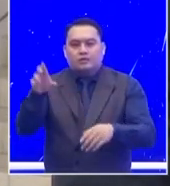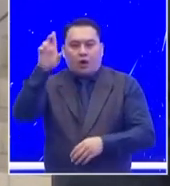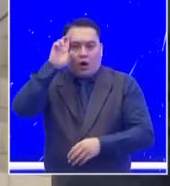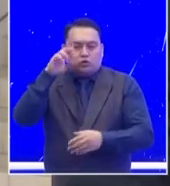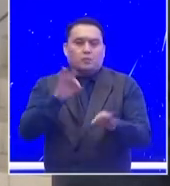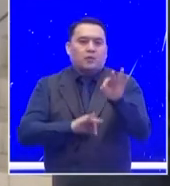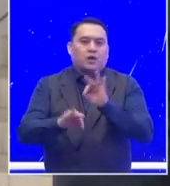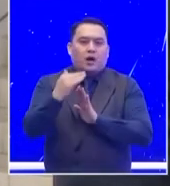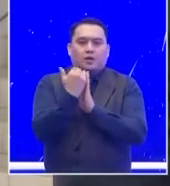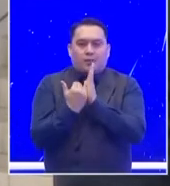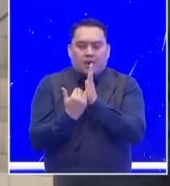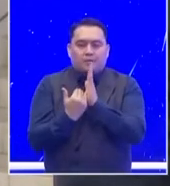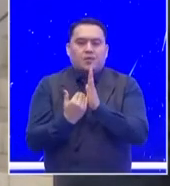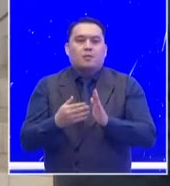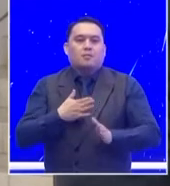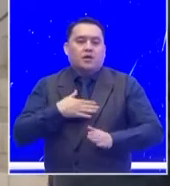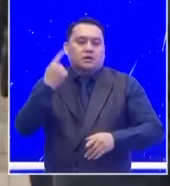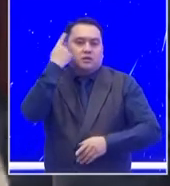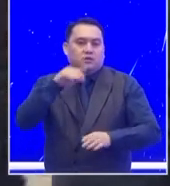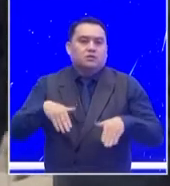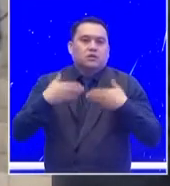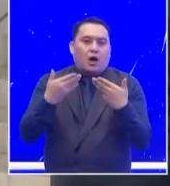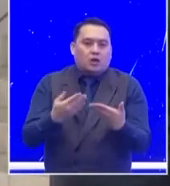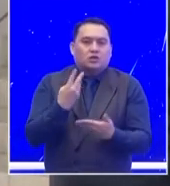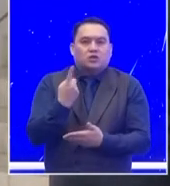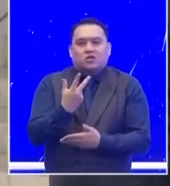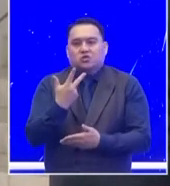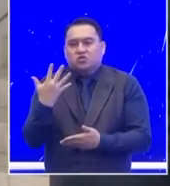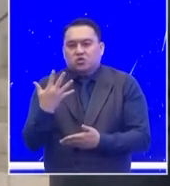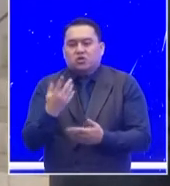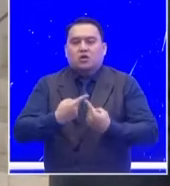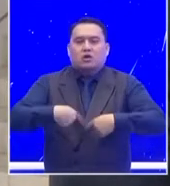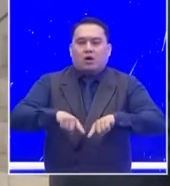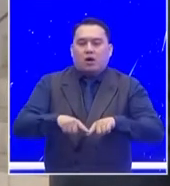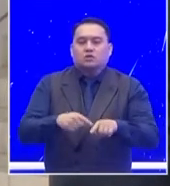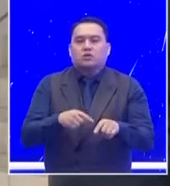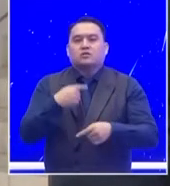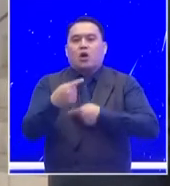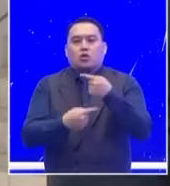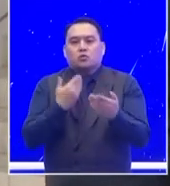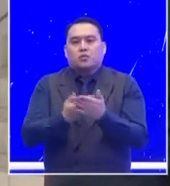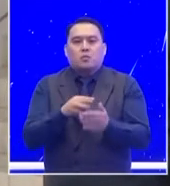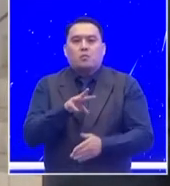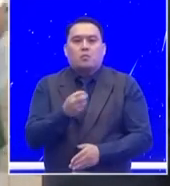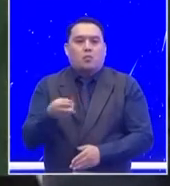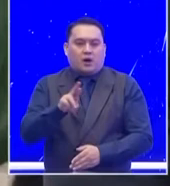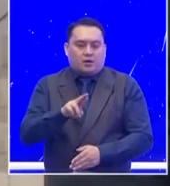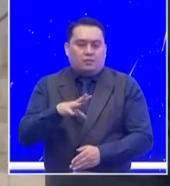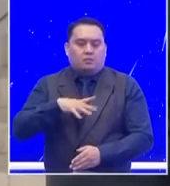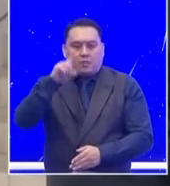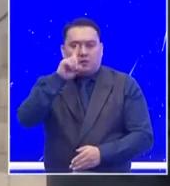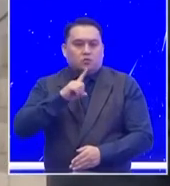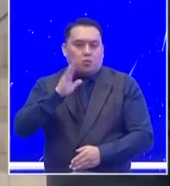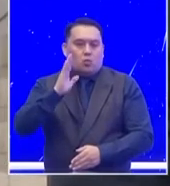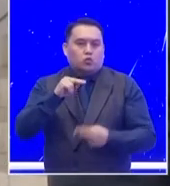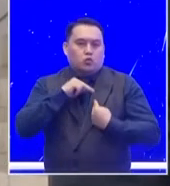государственных программах. В течение года мы инициируем 3-4 ярмарки вакансий. Следующее мероприятие состоится примерно в мае. Всего в этом году